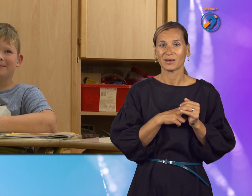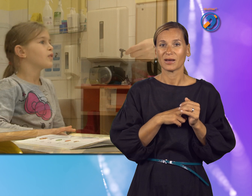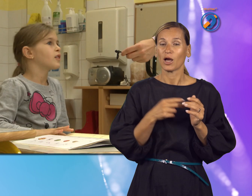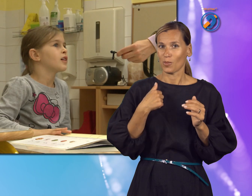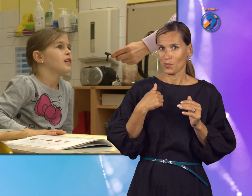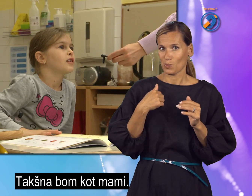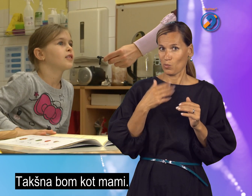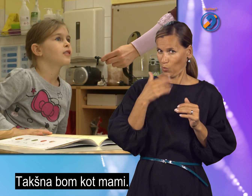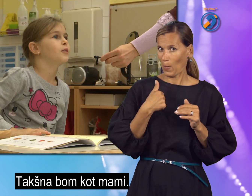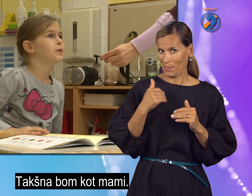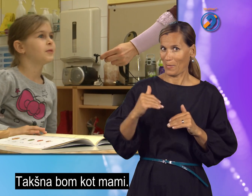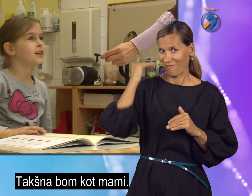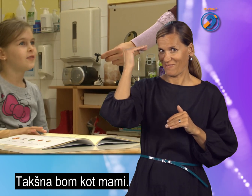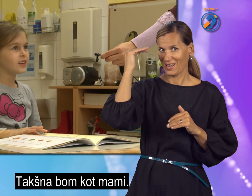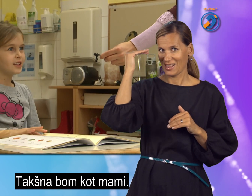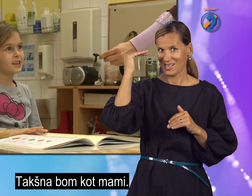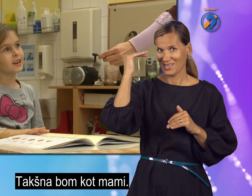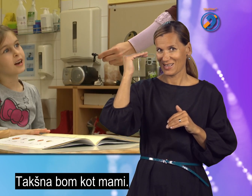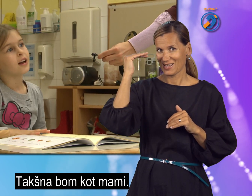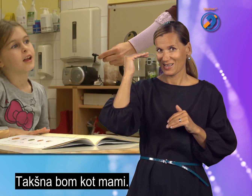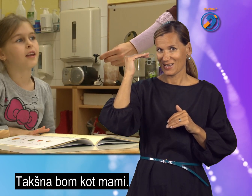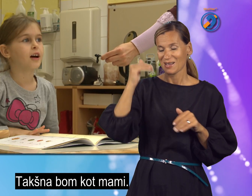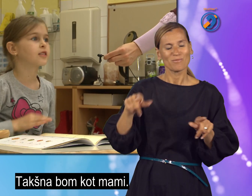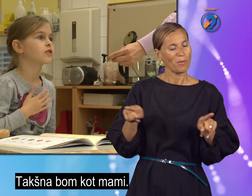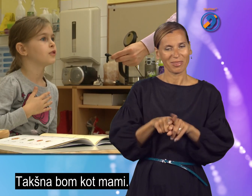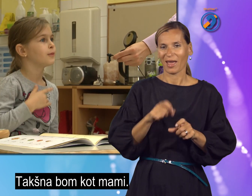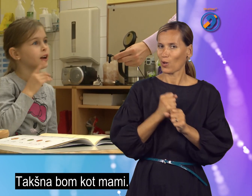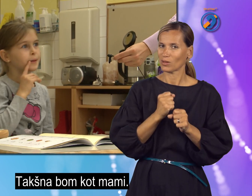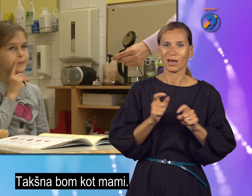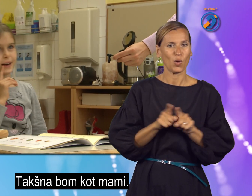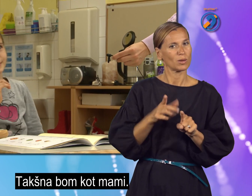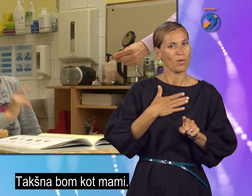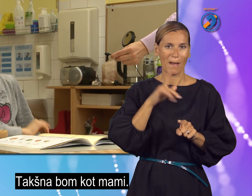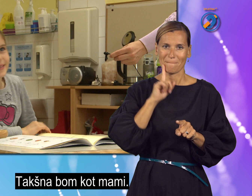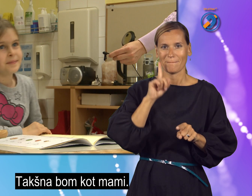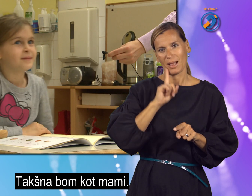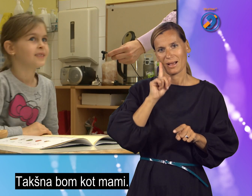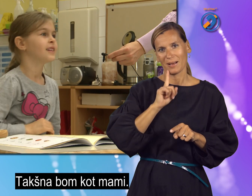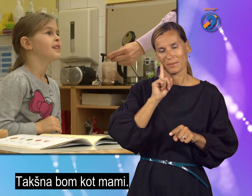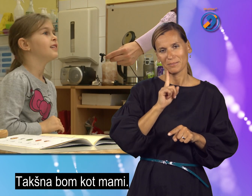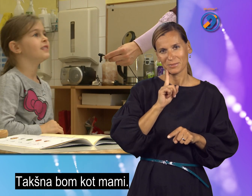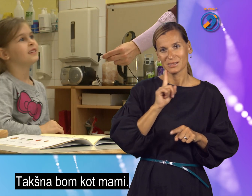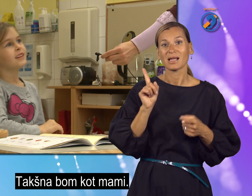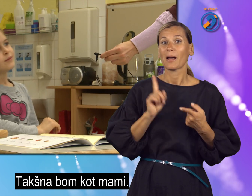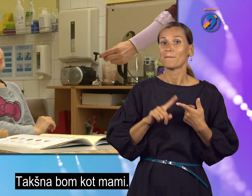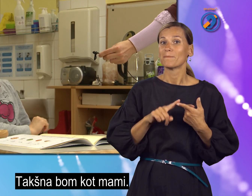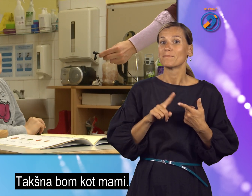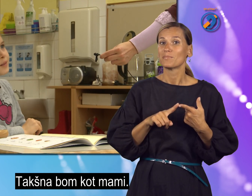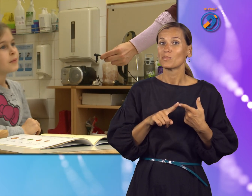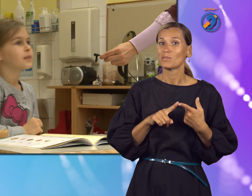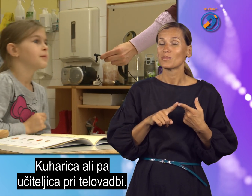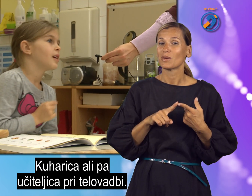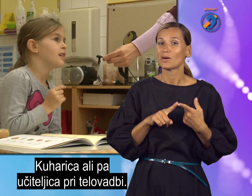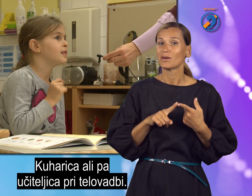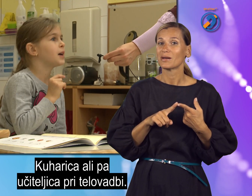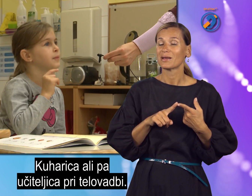ja? Ko bom jaz velika, enako kot moja mamica. In